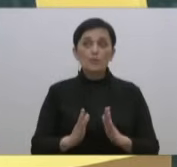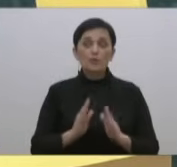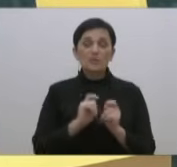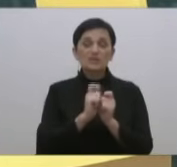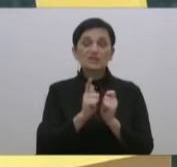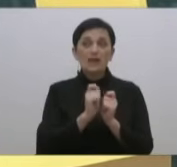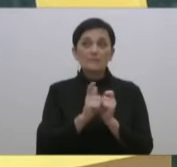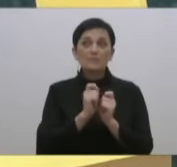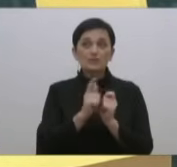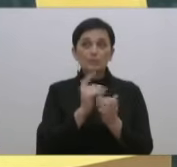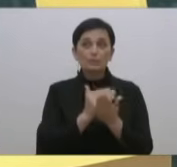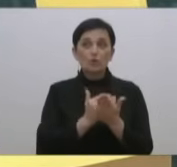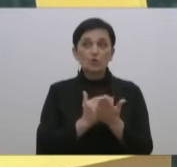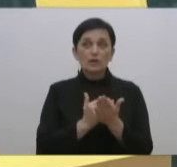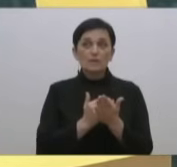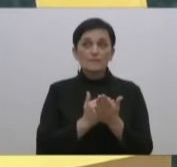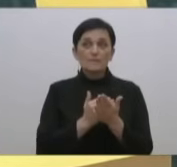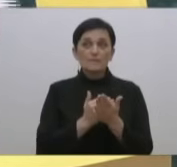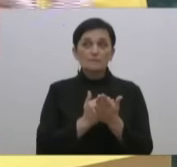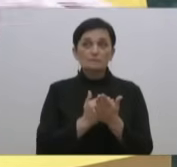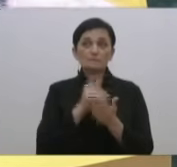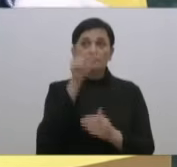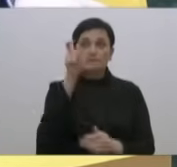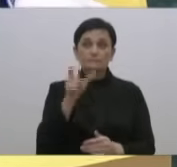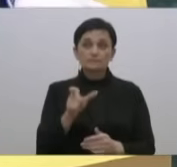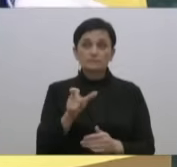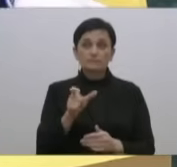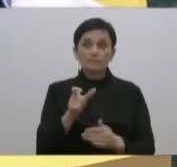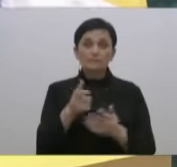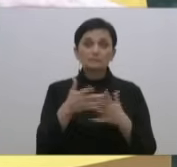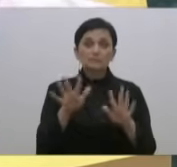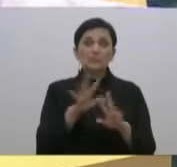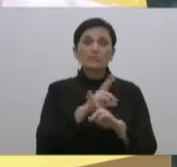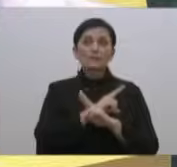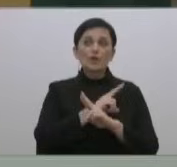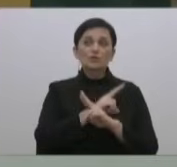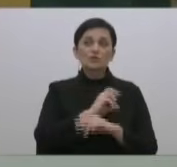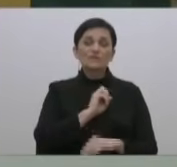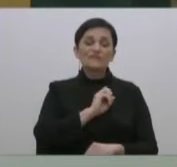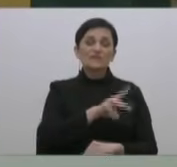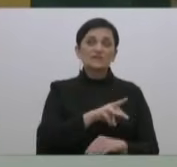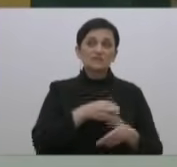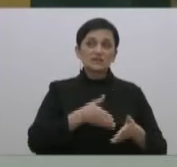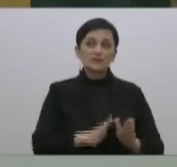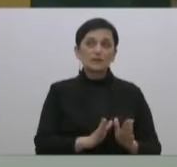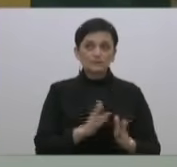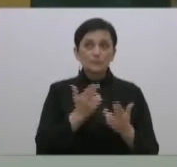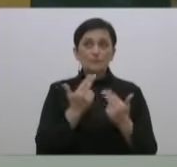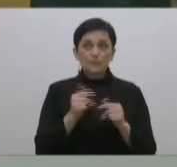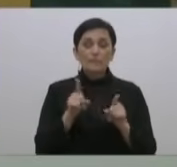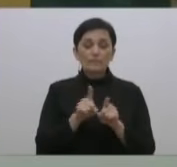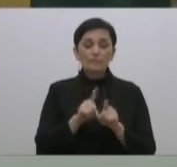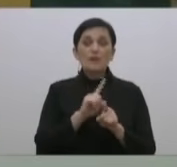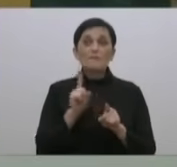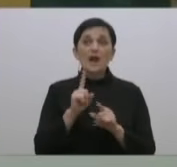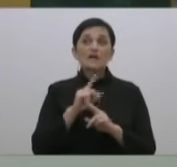შობიარობის დაფინანსების პროგრამამ. Ეხა ადამიანებიო, იმაზე მეტი იხოცებიანო? Video იბადებიანო. Კი, ესია,